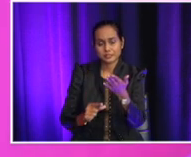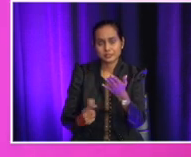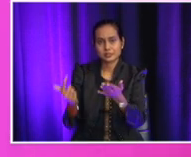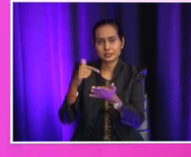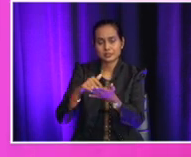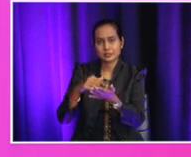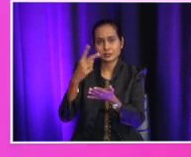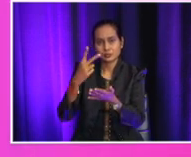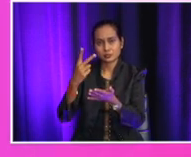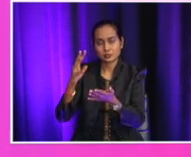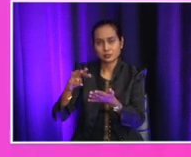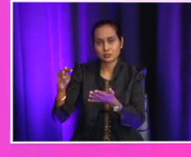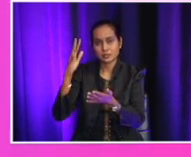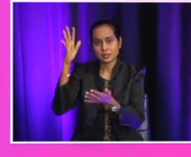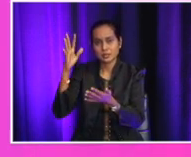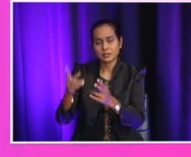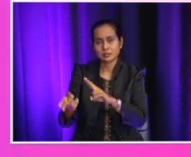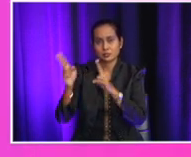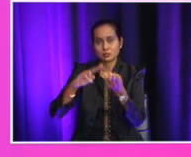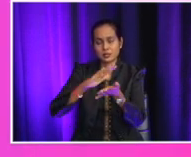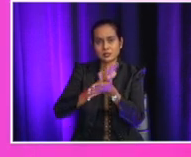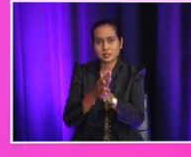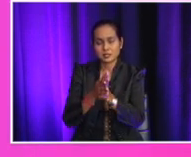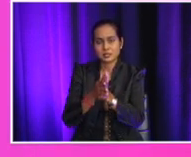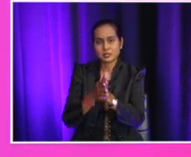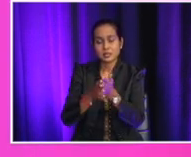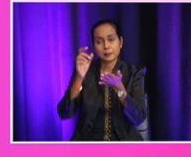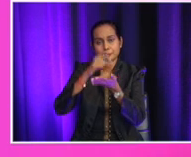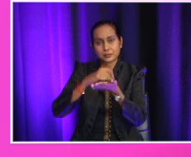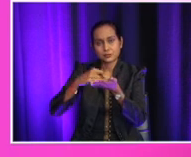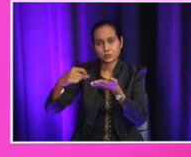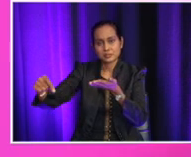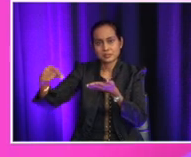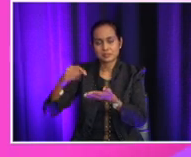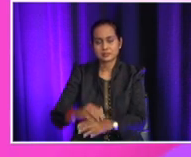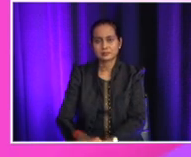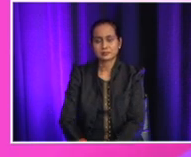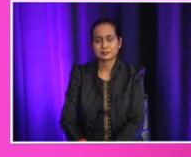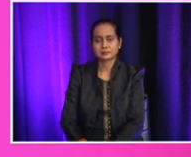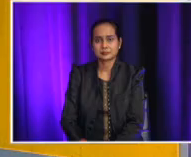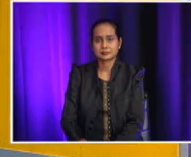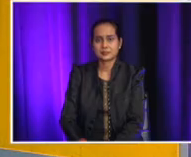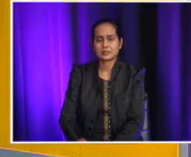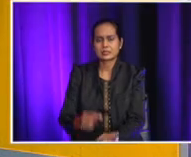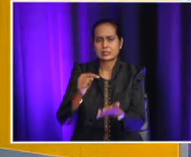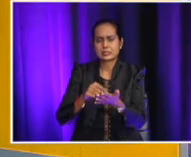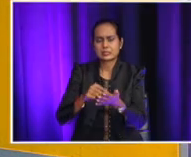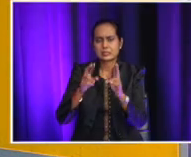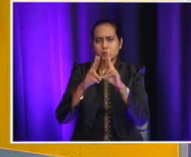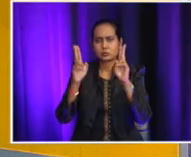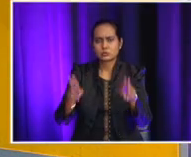bahan dalam bentuk Jadi sebenarnya ini ialah salah satu landak uji